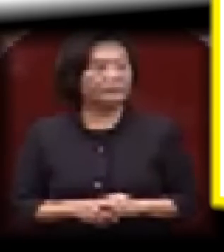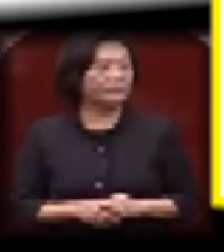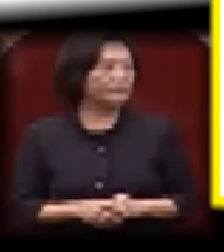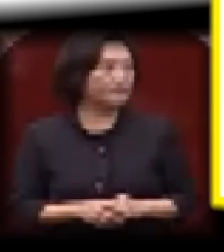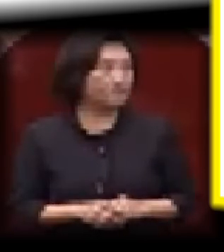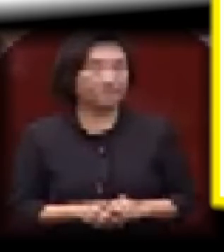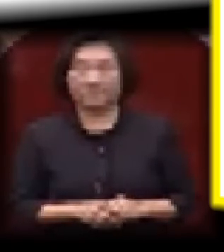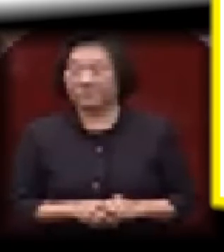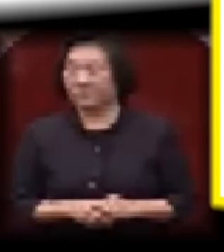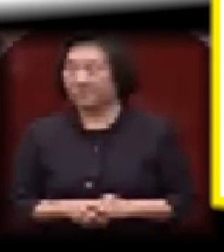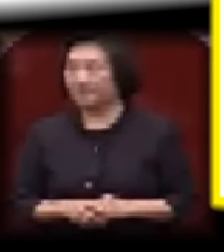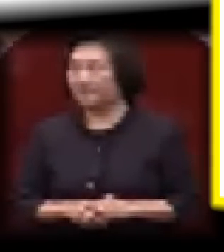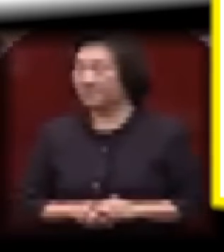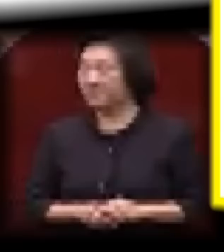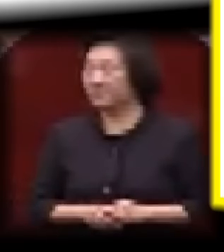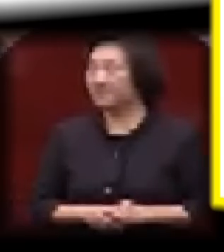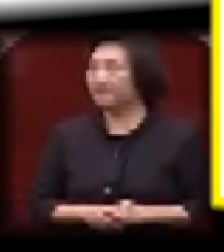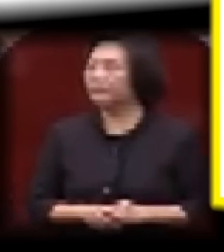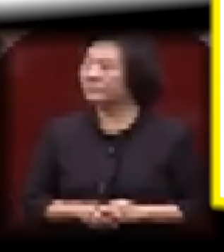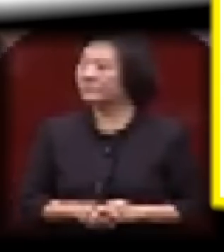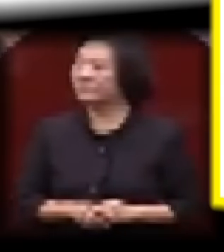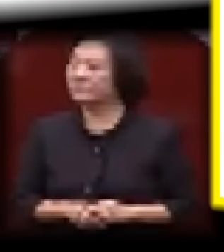下一张，